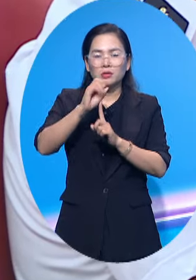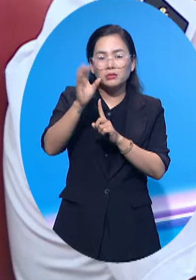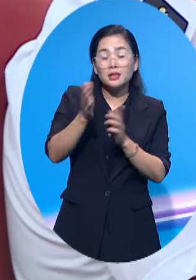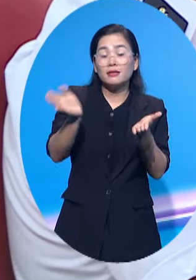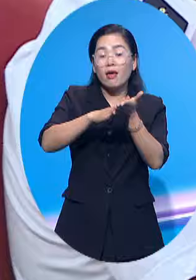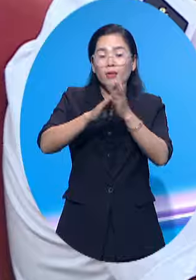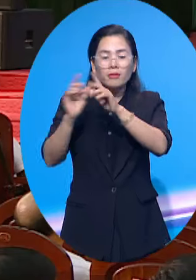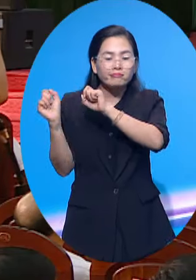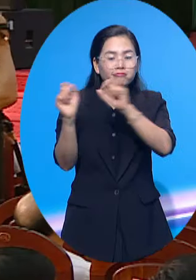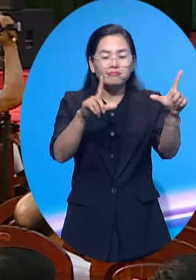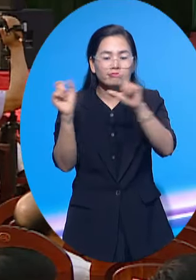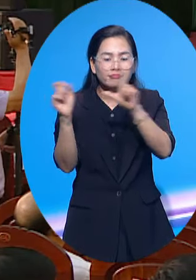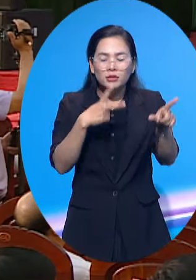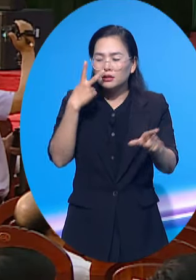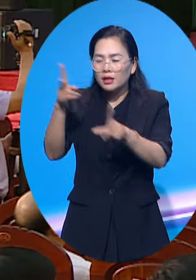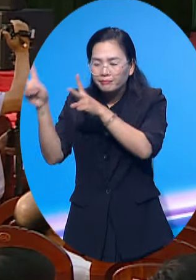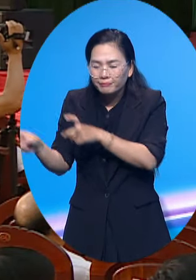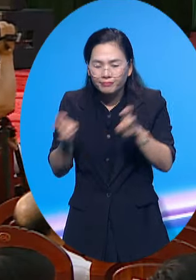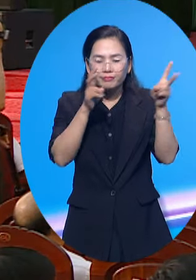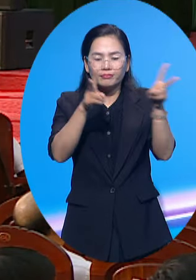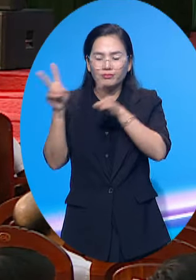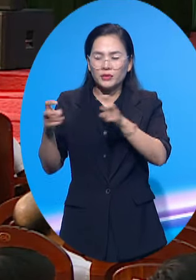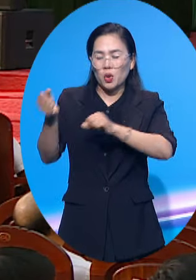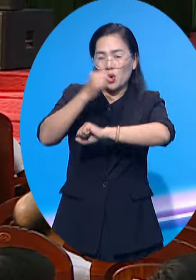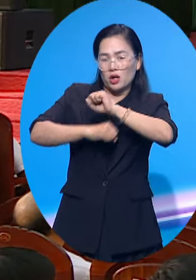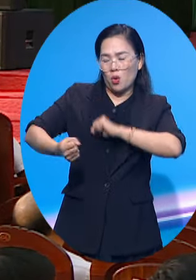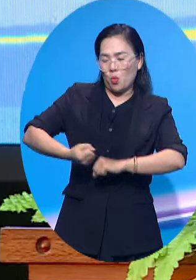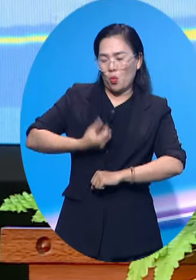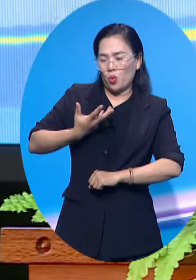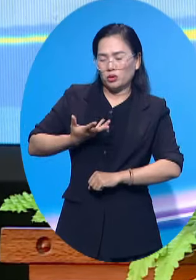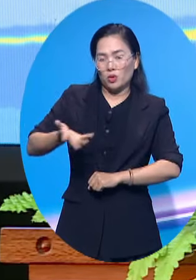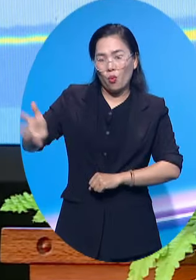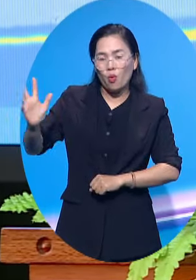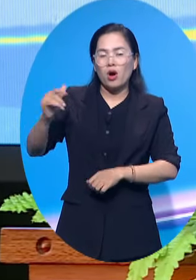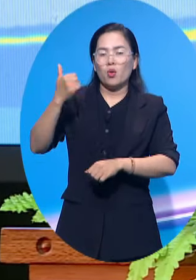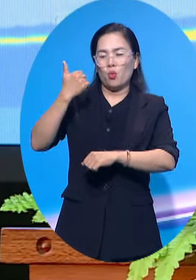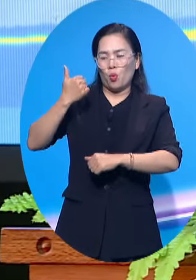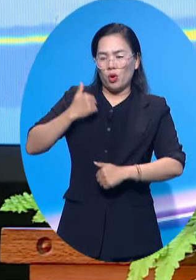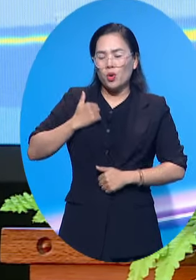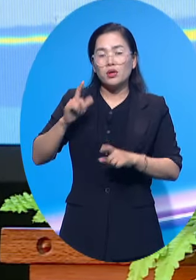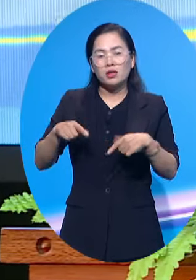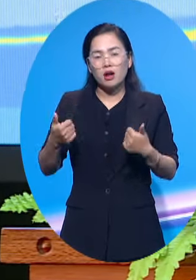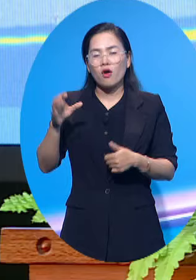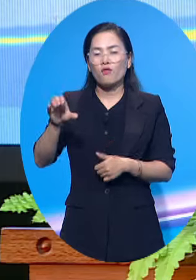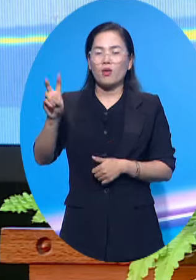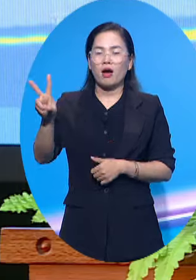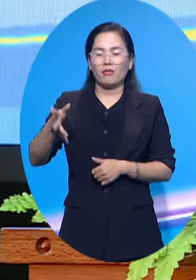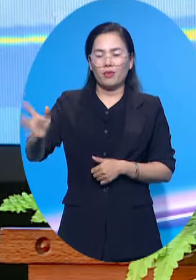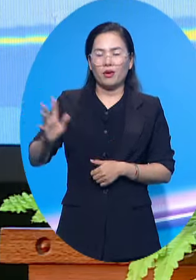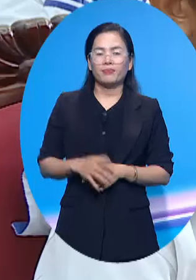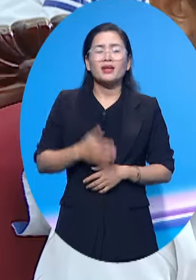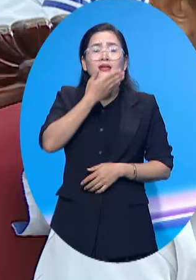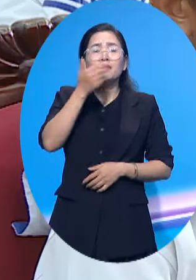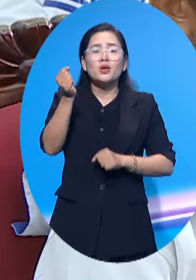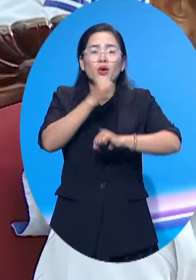sự, phản ánh sâu sắc, kịp thời về hoạt động quân sự, quốc phòng của Bộ đội Hải quân nói chung và Vùng 2 nói riêng, đặc biệt là các